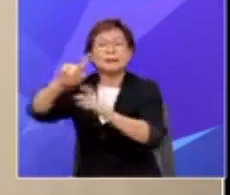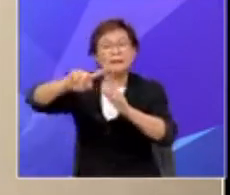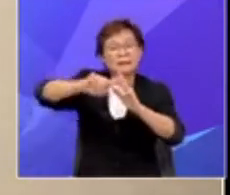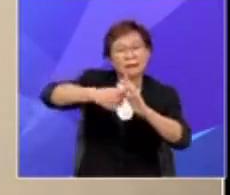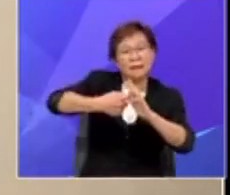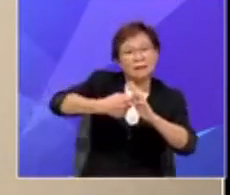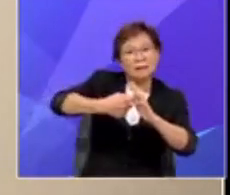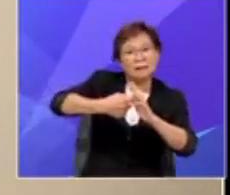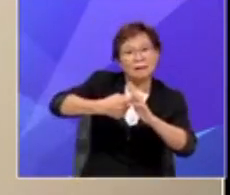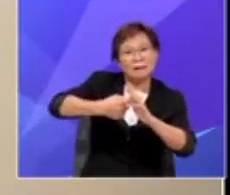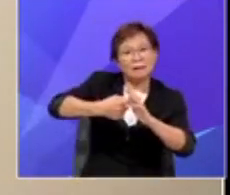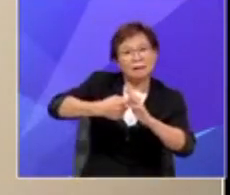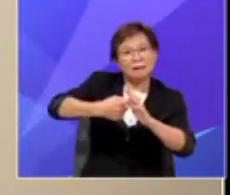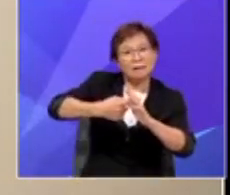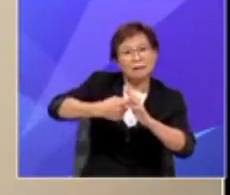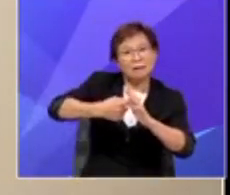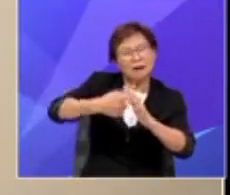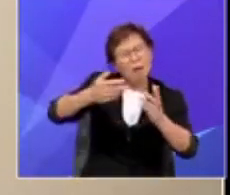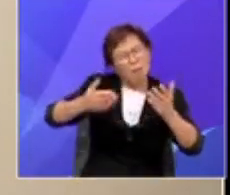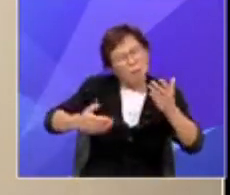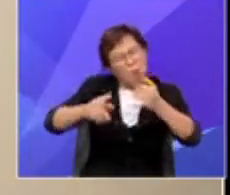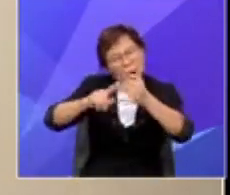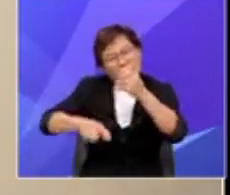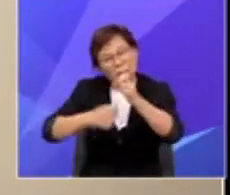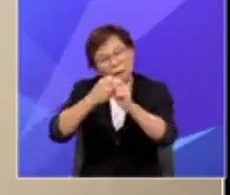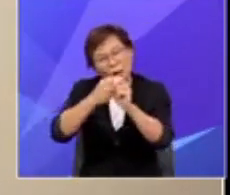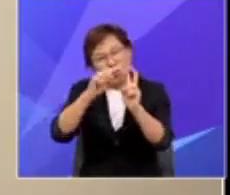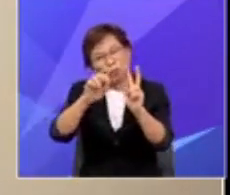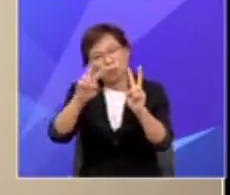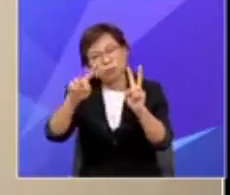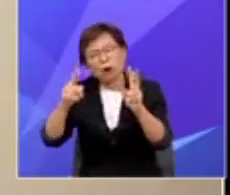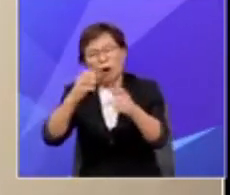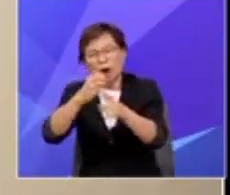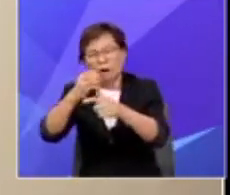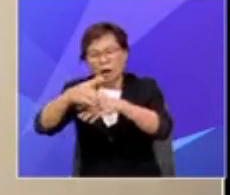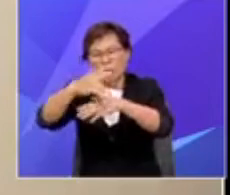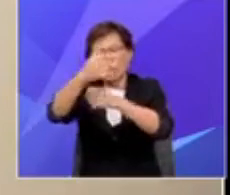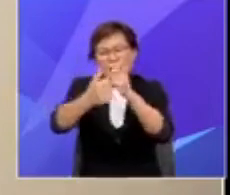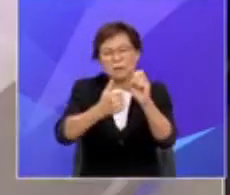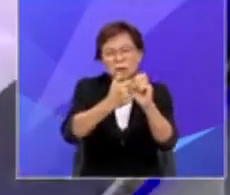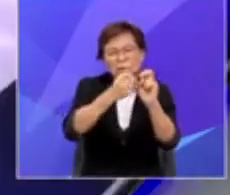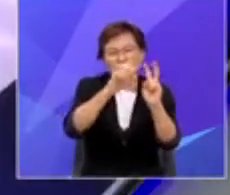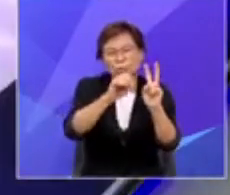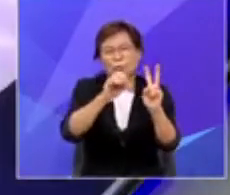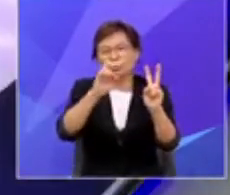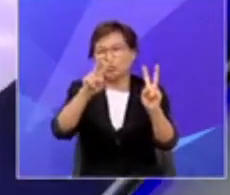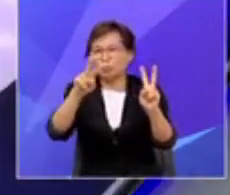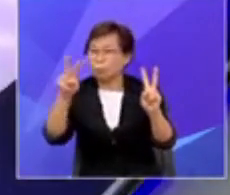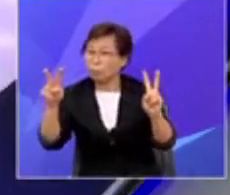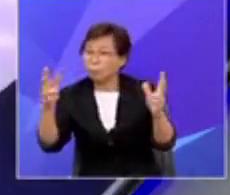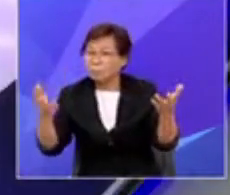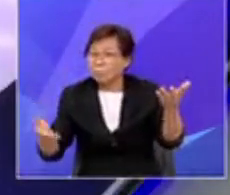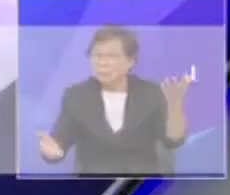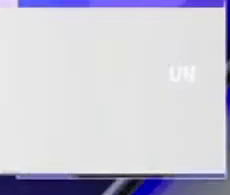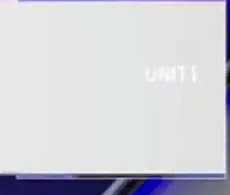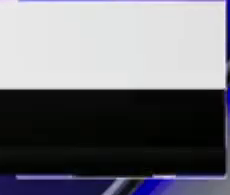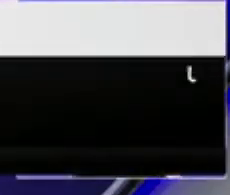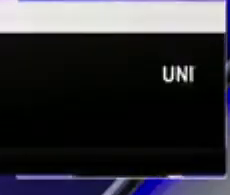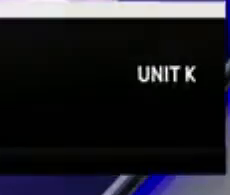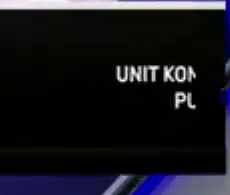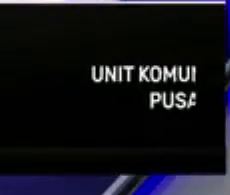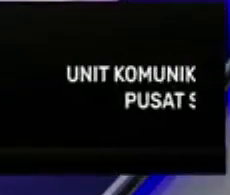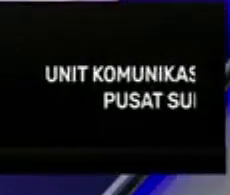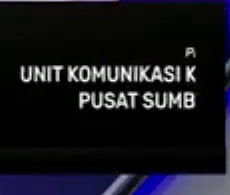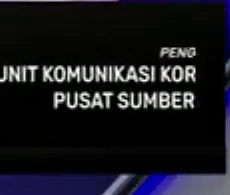berkuasa Ah mungkin pada akhir tahun ini ataupun awal-akhir Tahun 2022 orde di